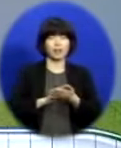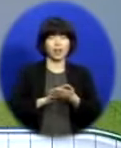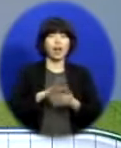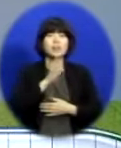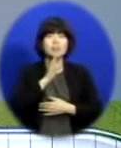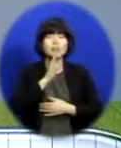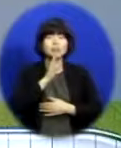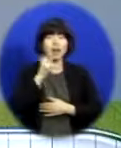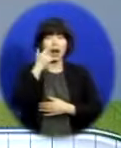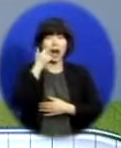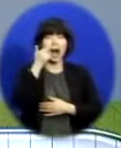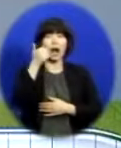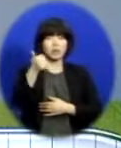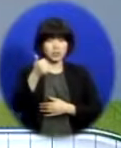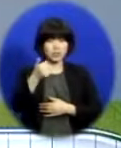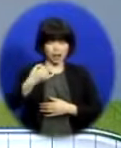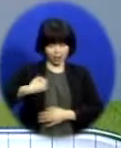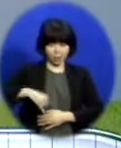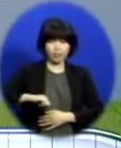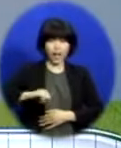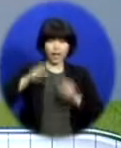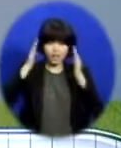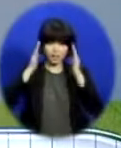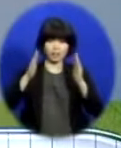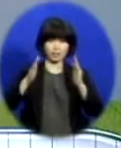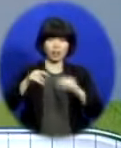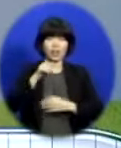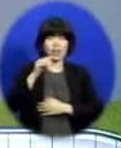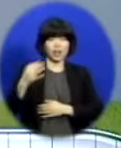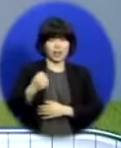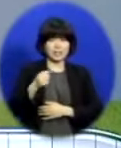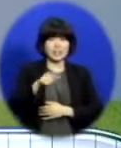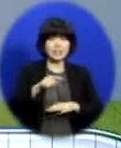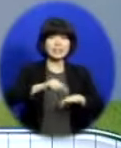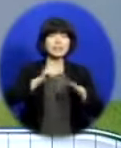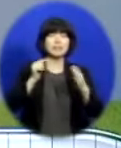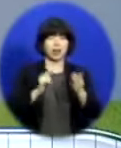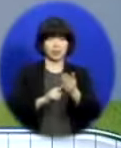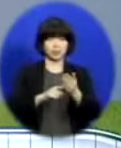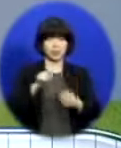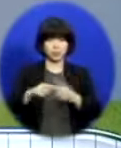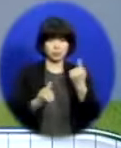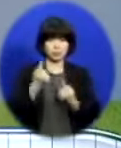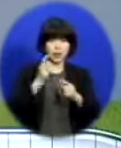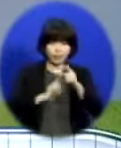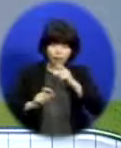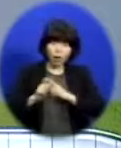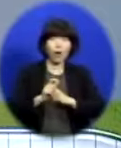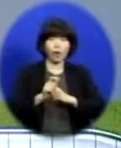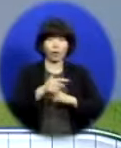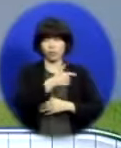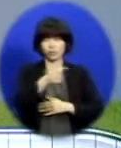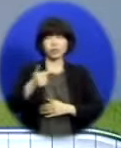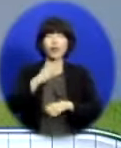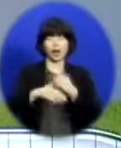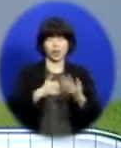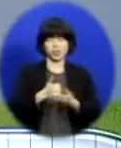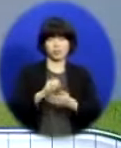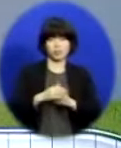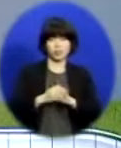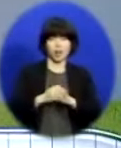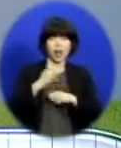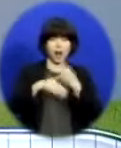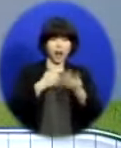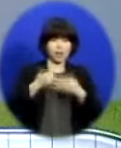아버지가 딸을 향하여 가지고 있는 그 마음 그보다 훨씬 더 하시죠 하나님께서 하나님은